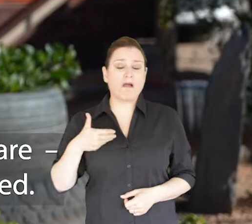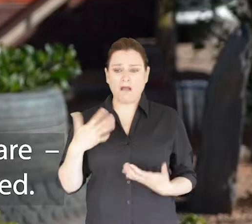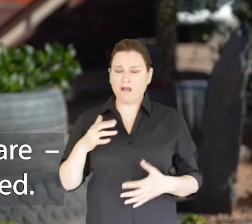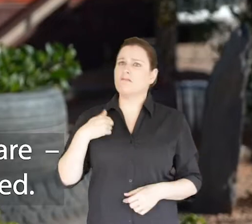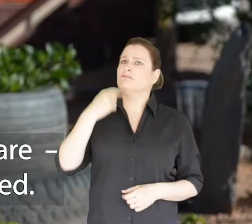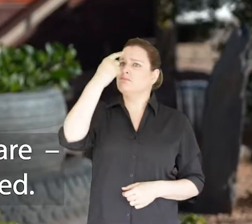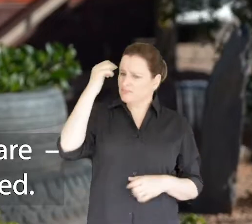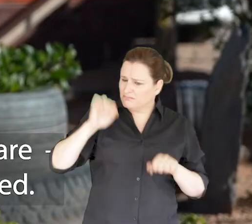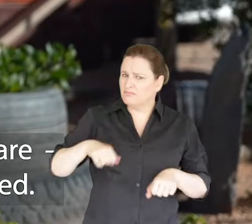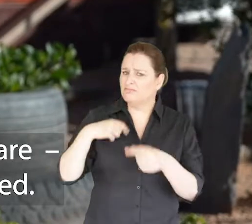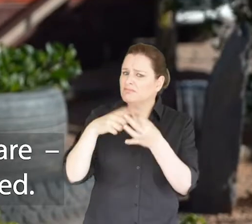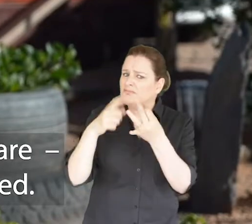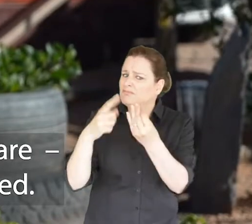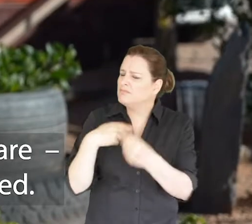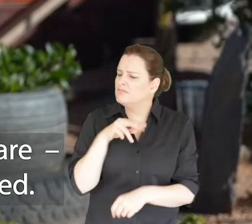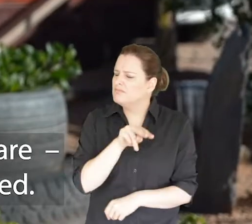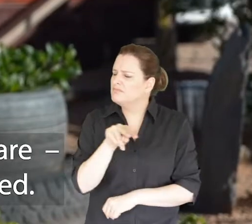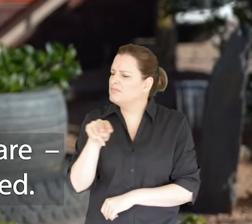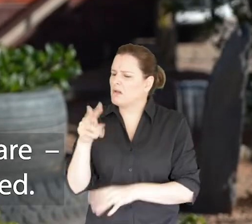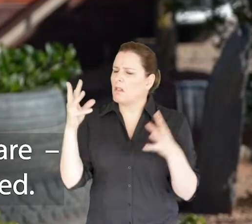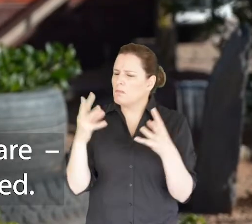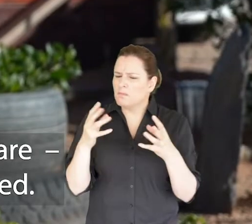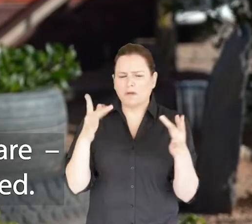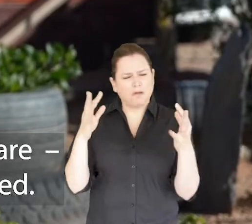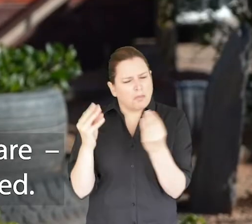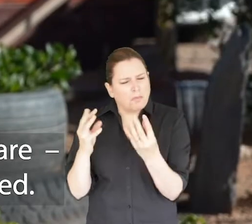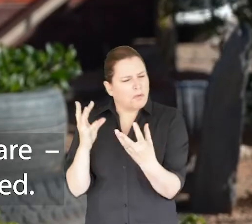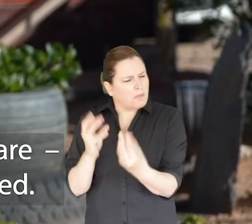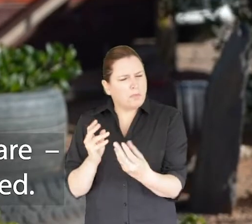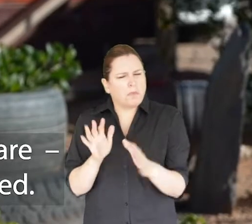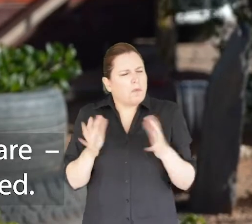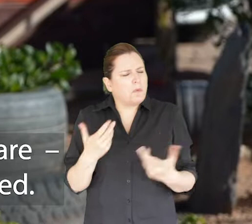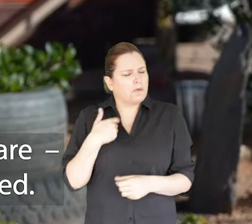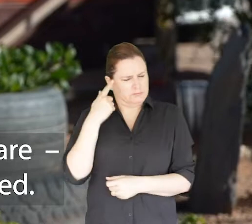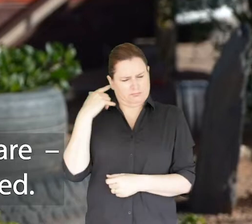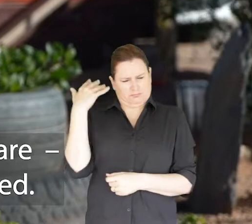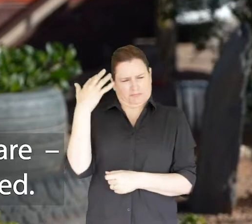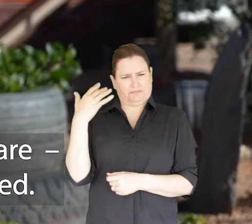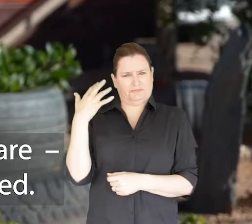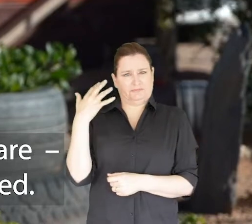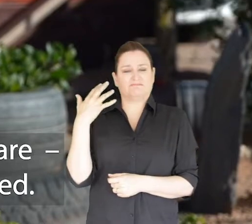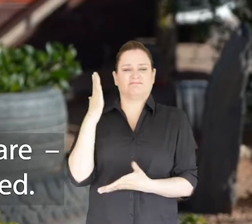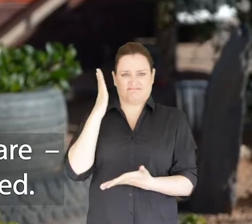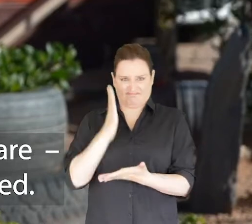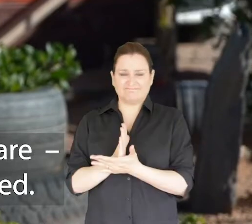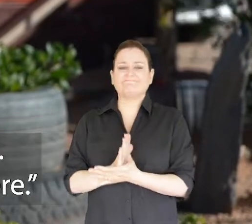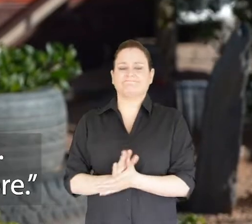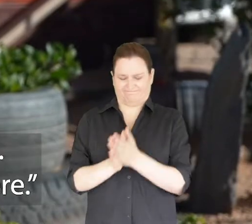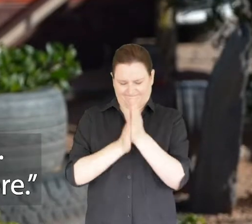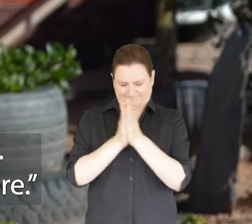jou wat jy so gemis het is, daar word van die drieling een lam elke maal een gevat na word gaan